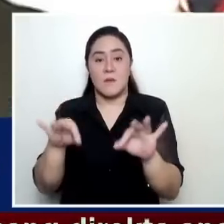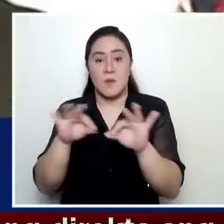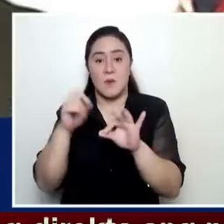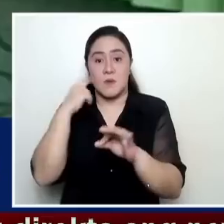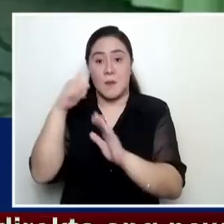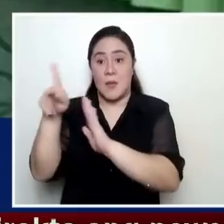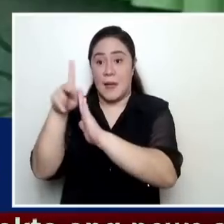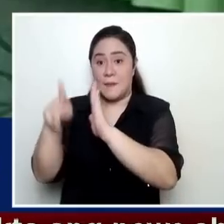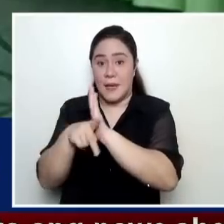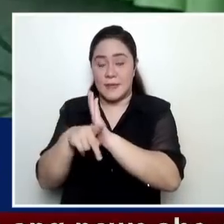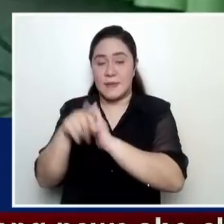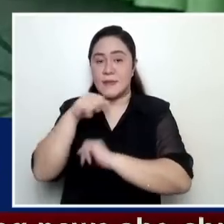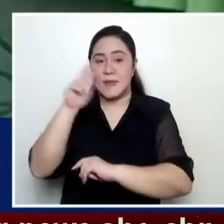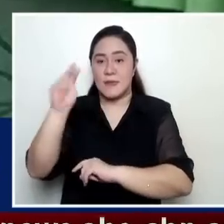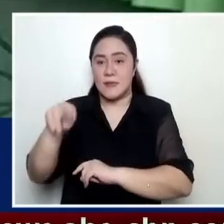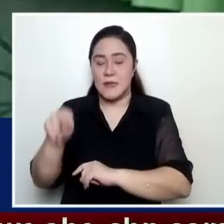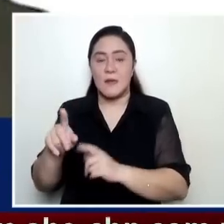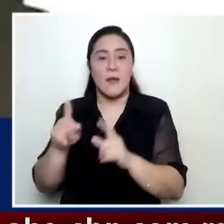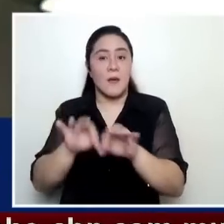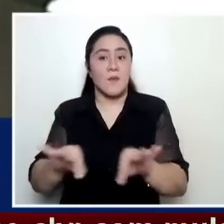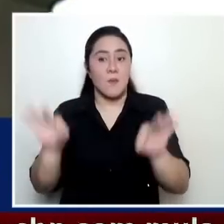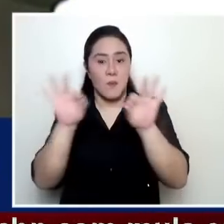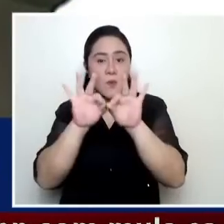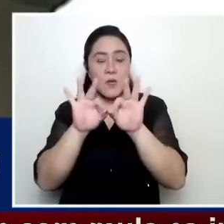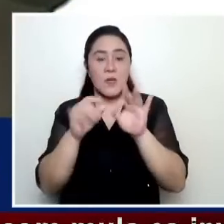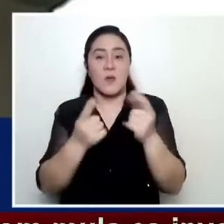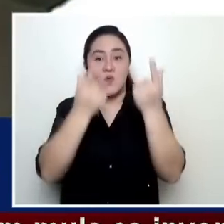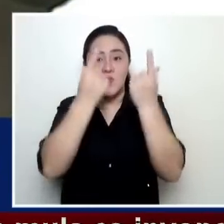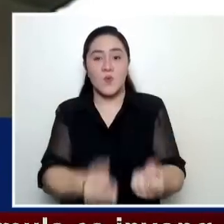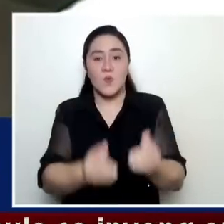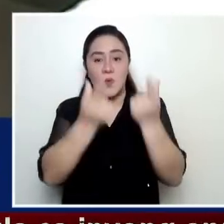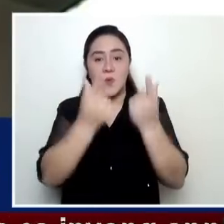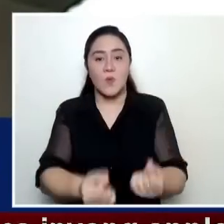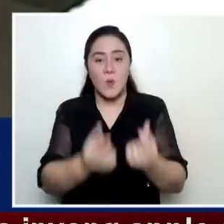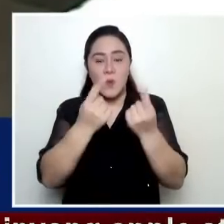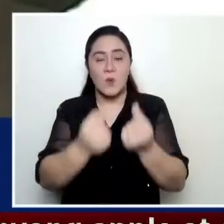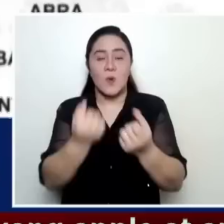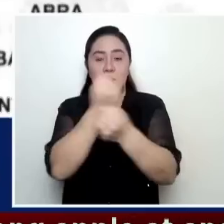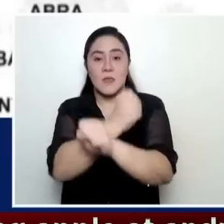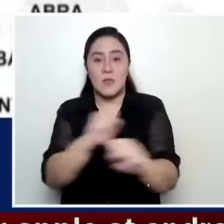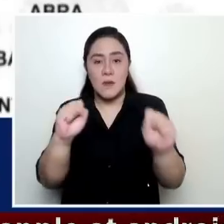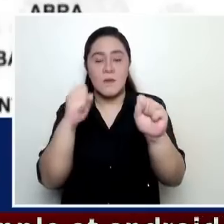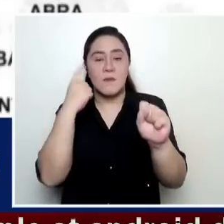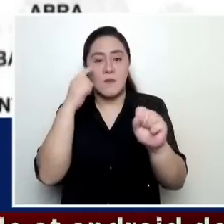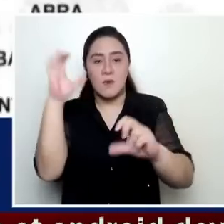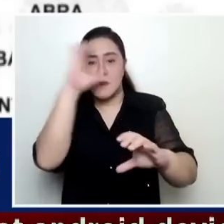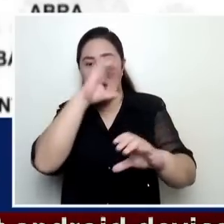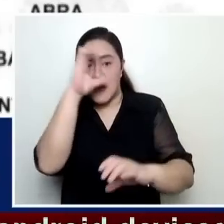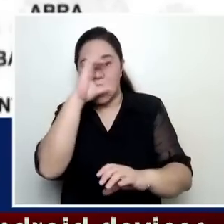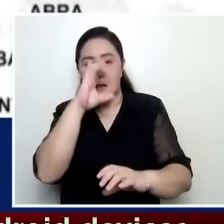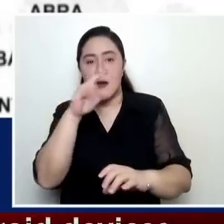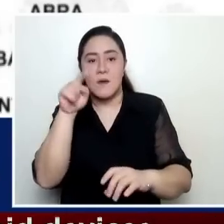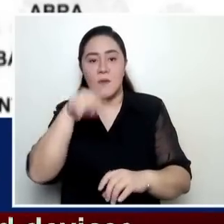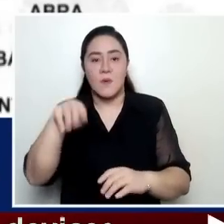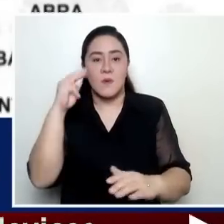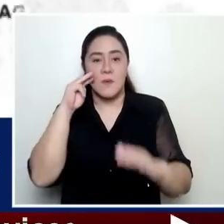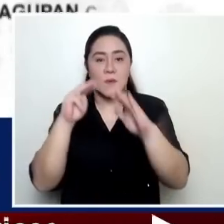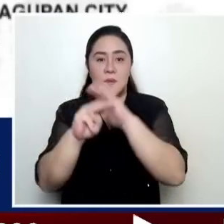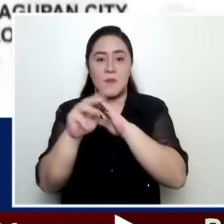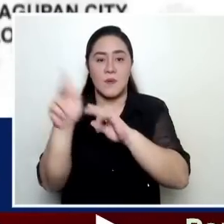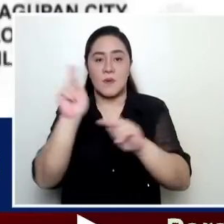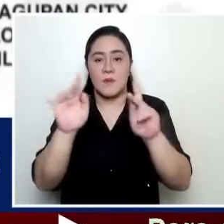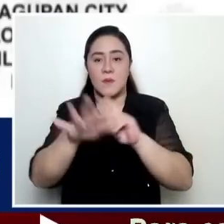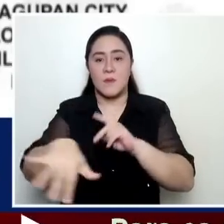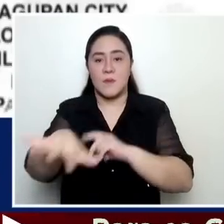just an implementation of a rescue mission or search and rescue mission. Samantala, inanunsyo naman ni